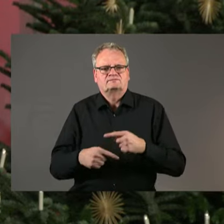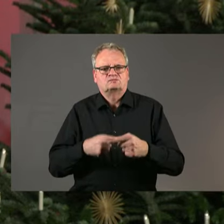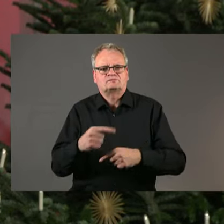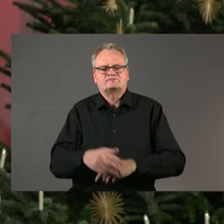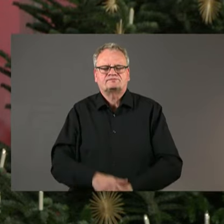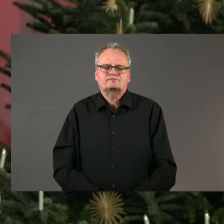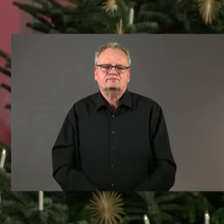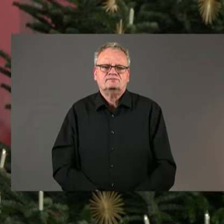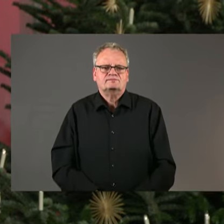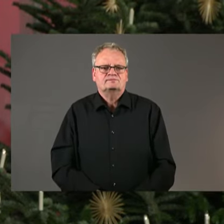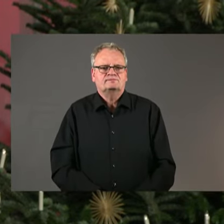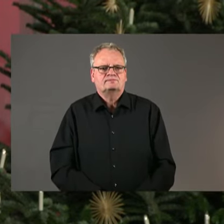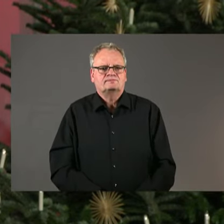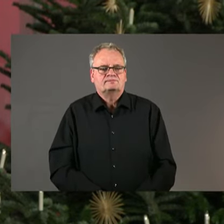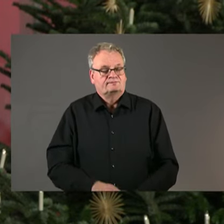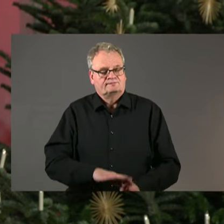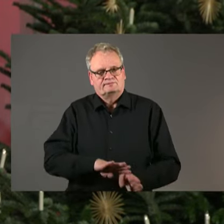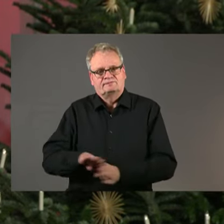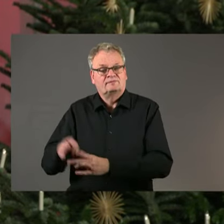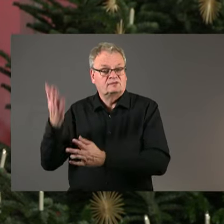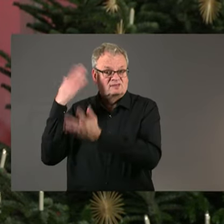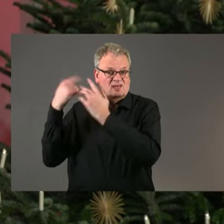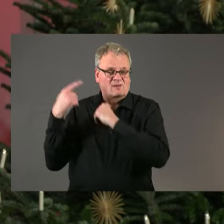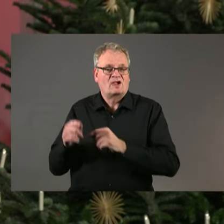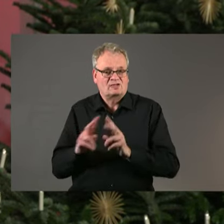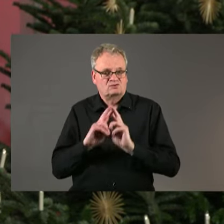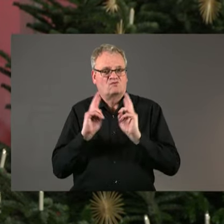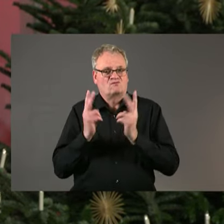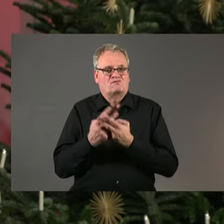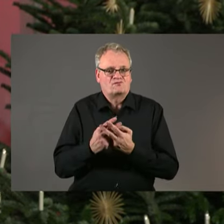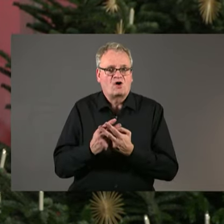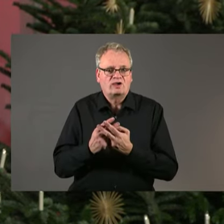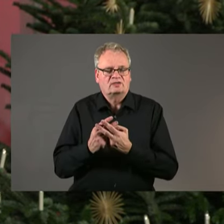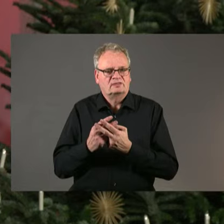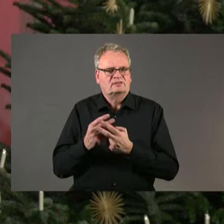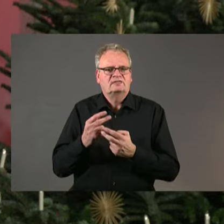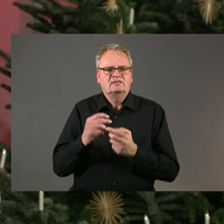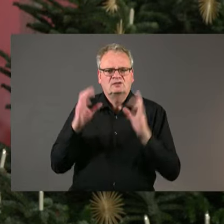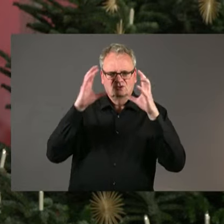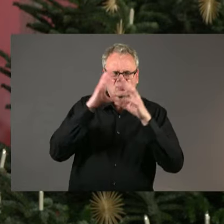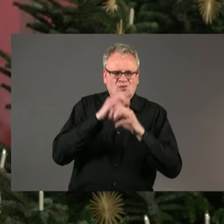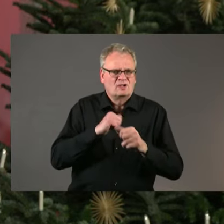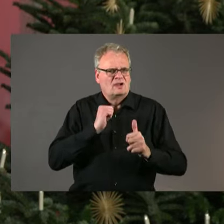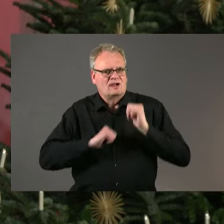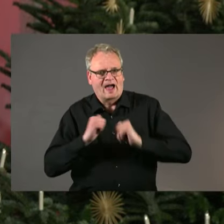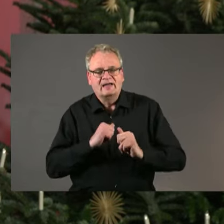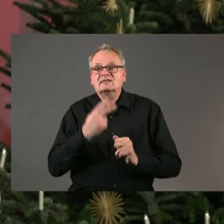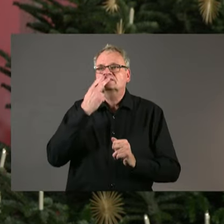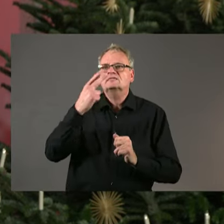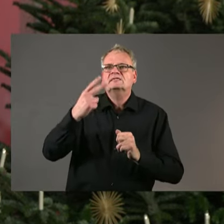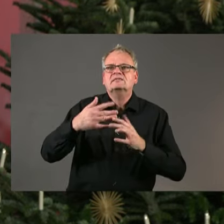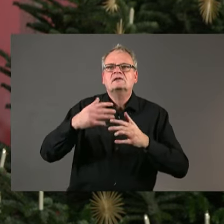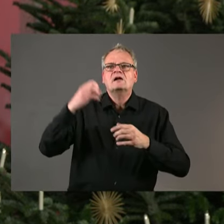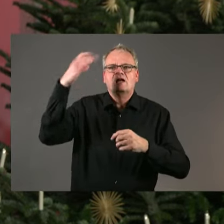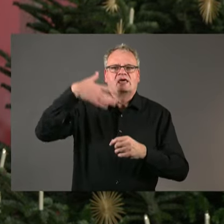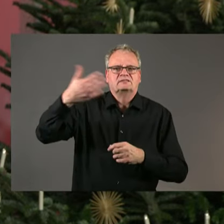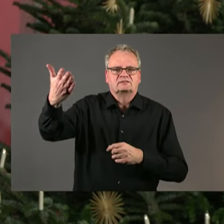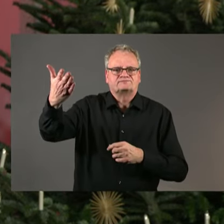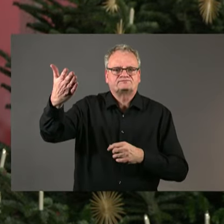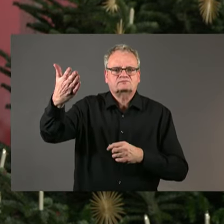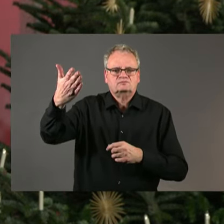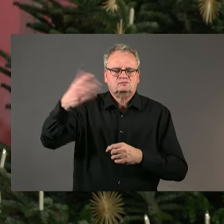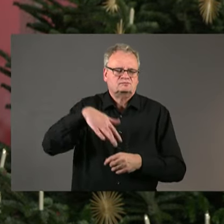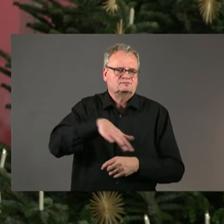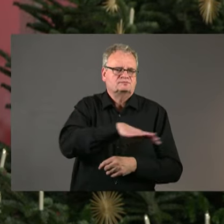Das Volk, das in der Finsternis lebt, sieht ein großes Licht. Und über denen, die im düsteren Land